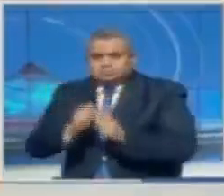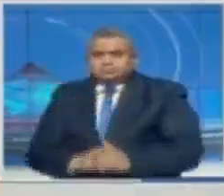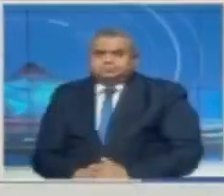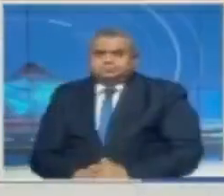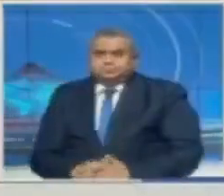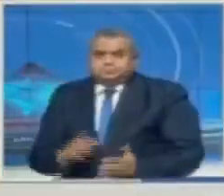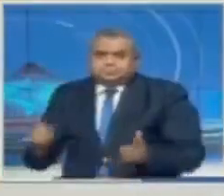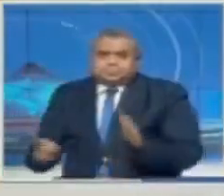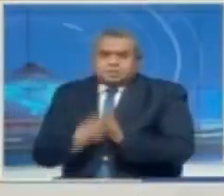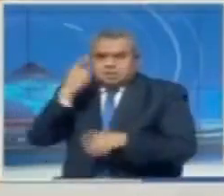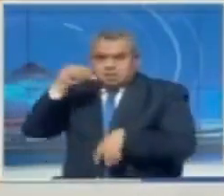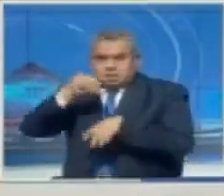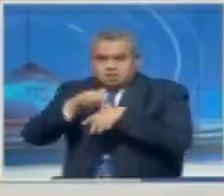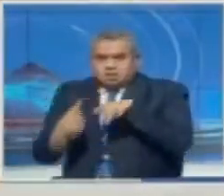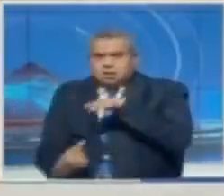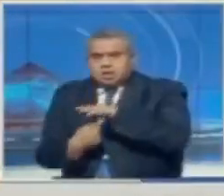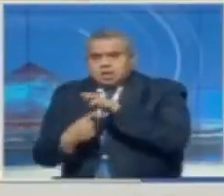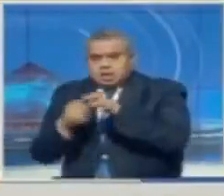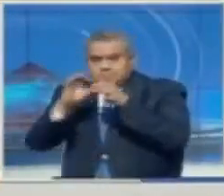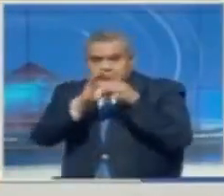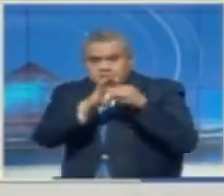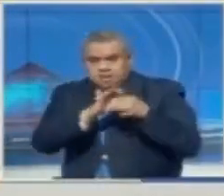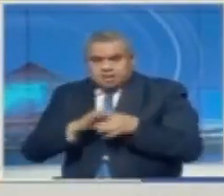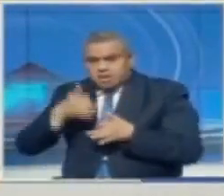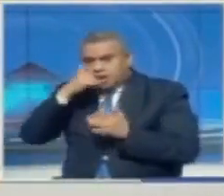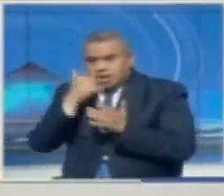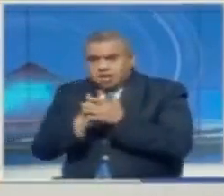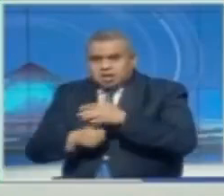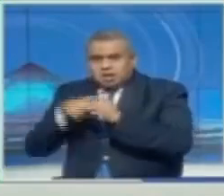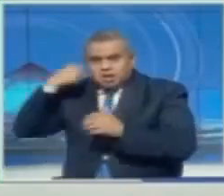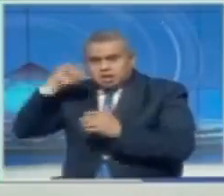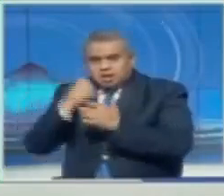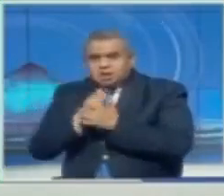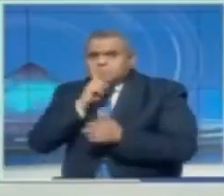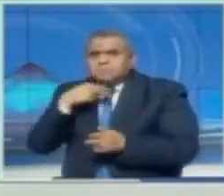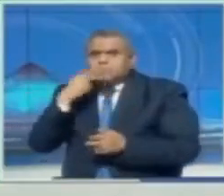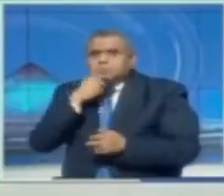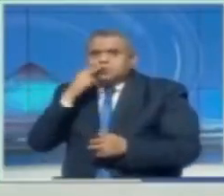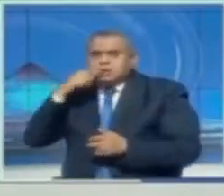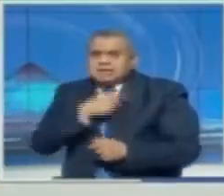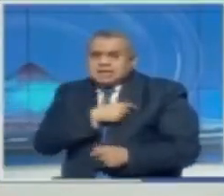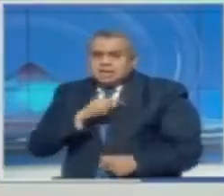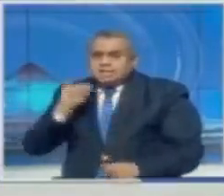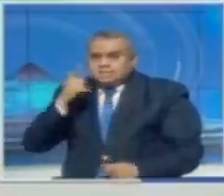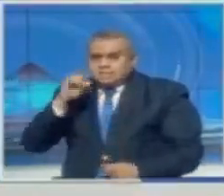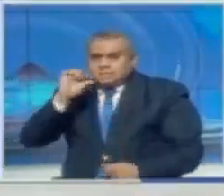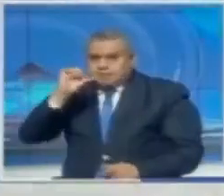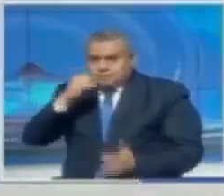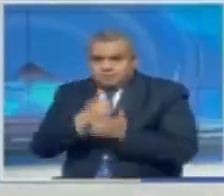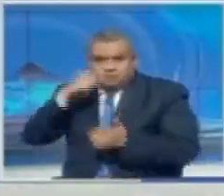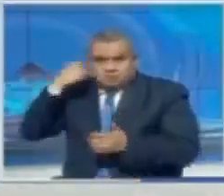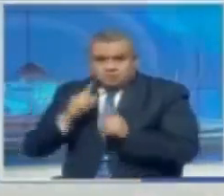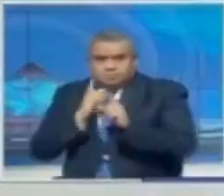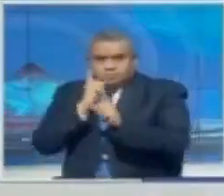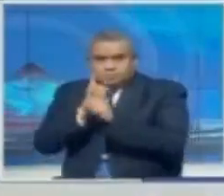في أول زيارة للجامعة العربية، عقد رئيس الجمهورية الإسلامية الموريتانية محمد ولد الشيخ اجتماعا مع الأمين